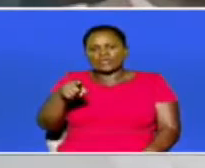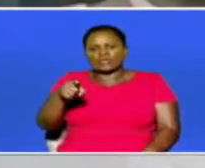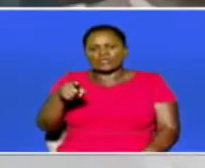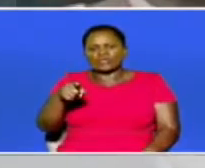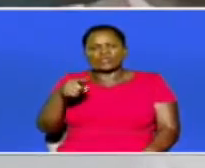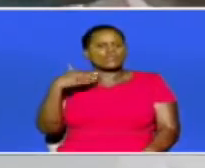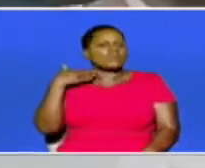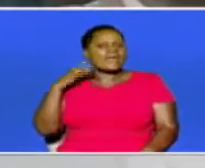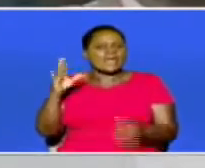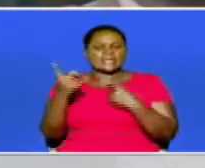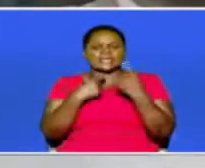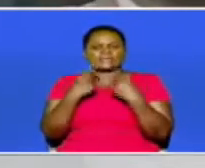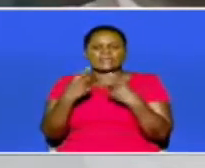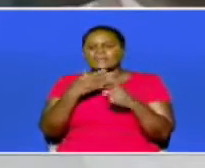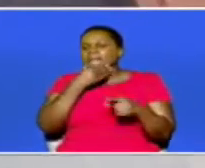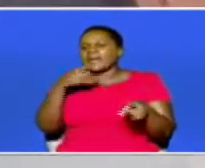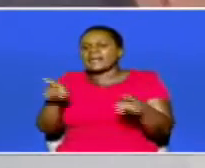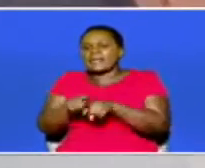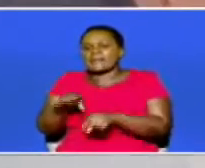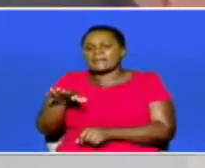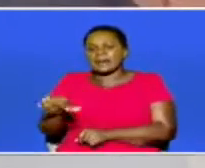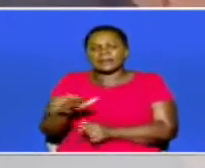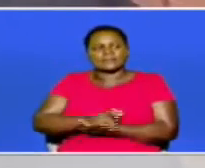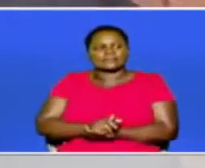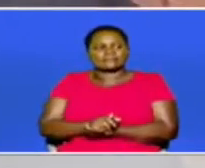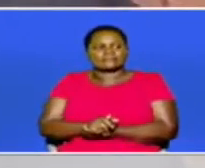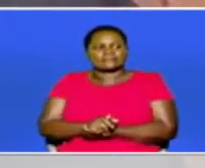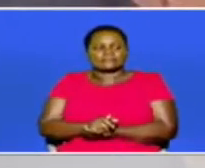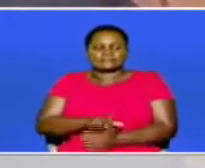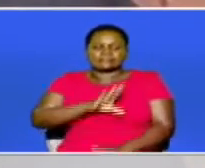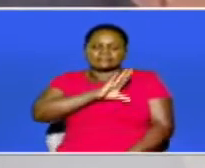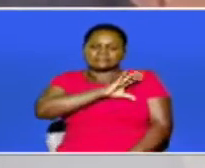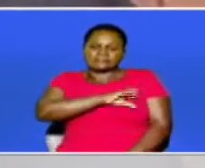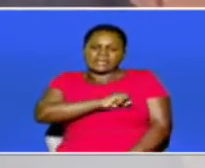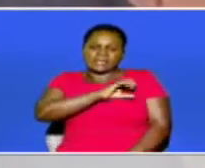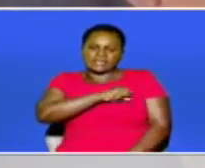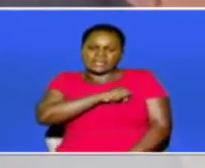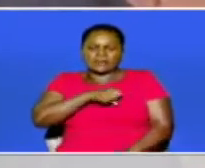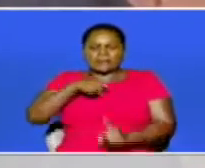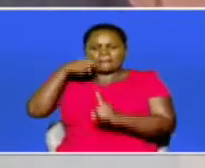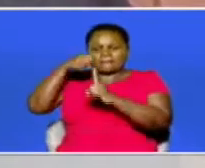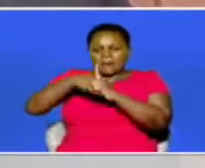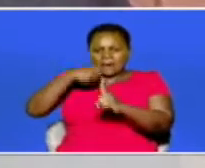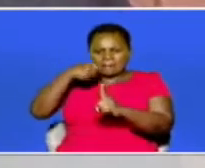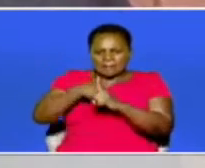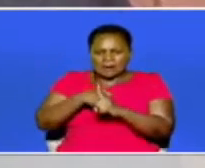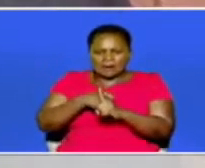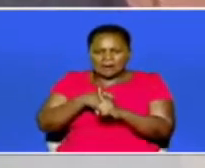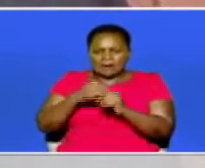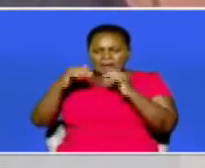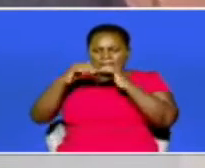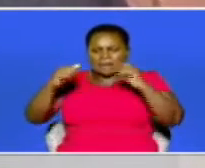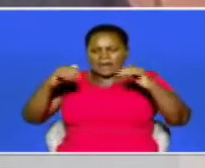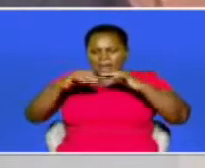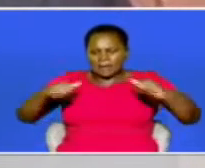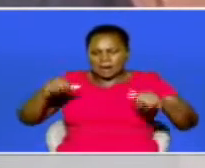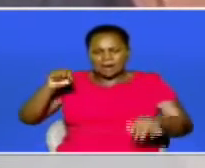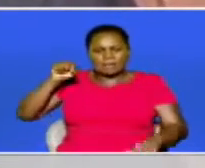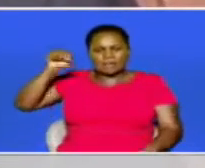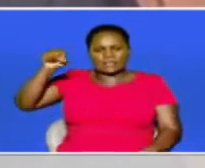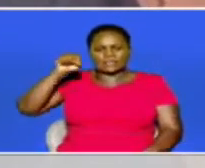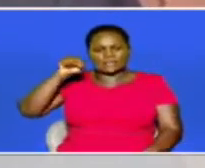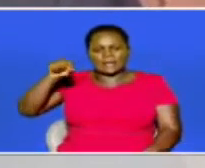kuchochea ndugu yako. Intolerance, violence and divisive